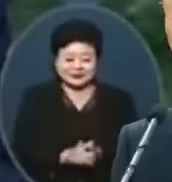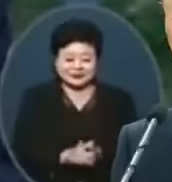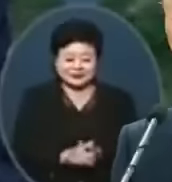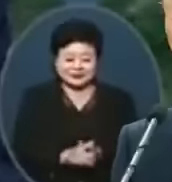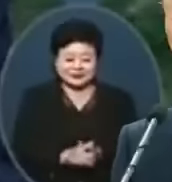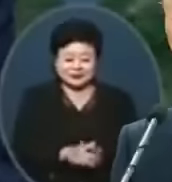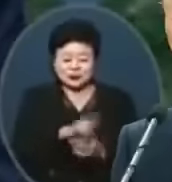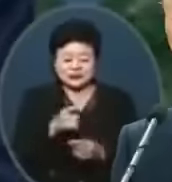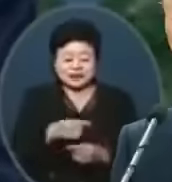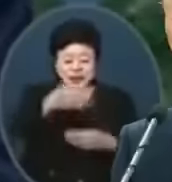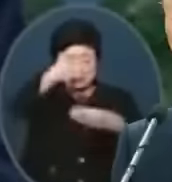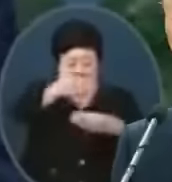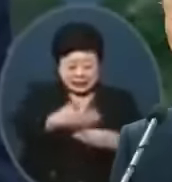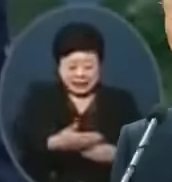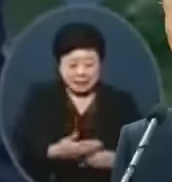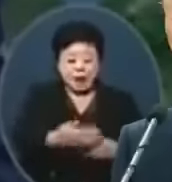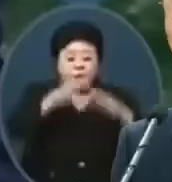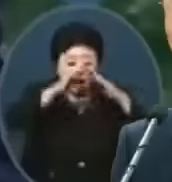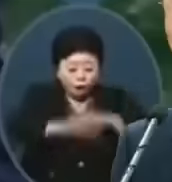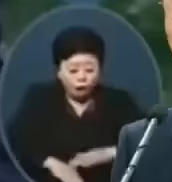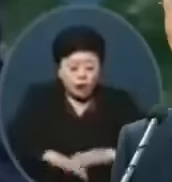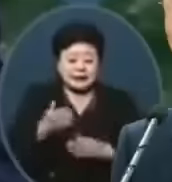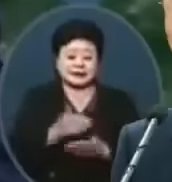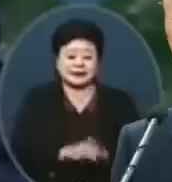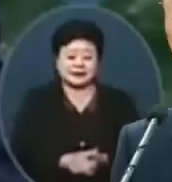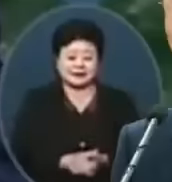하나님과 우리 사이에 있는 막힌 담을 흐려버리면